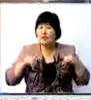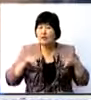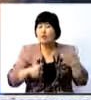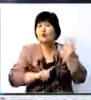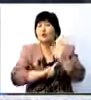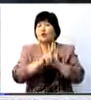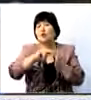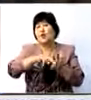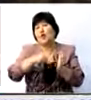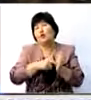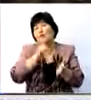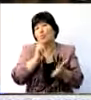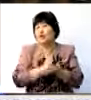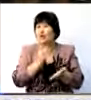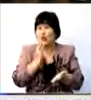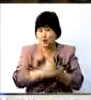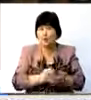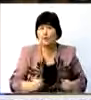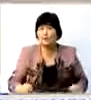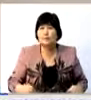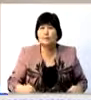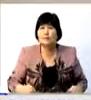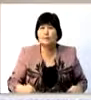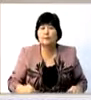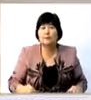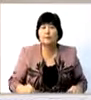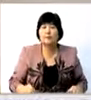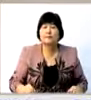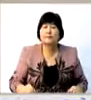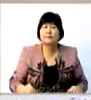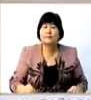жүзеге асыру міндеті тұр. Елдес Әбділда, Бекболат Әбден, Досхан Сәтбай, Қызылорда телеарнасы.